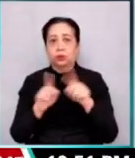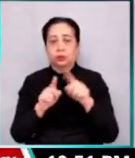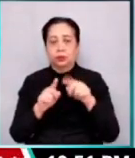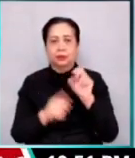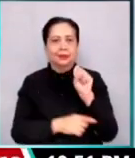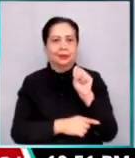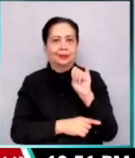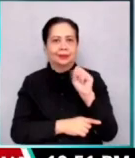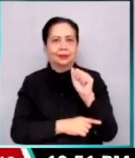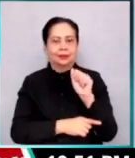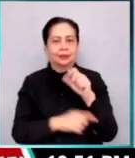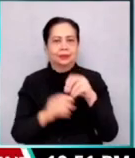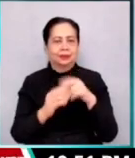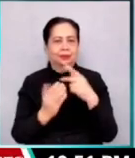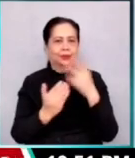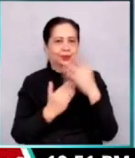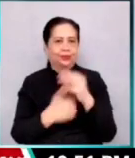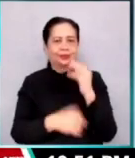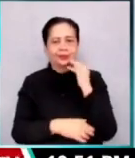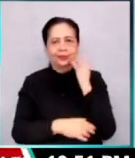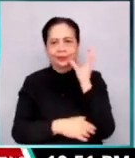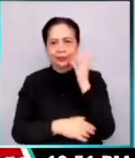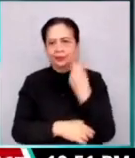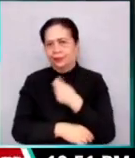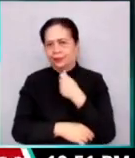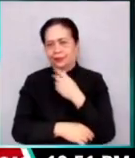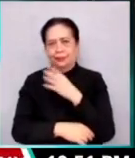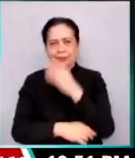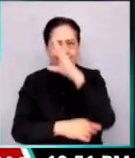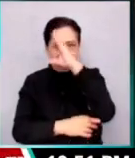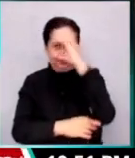sa episode ng Maria Clara at Ibarra kagabi.